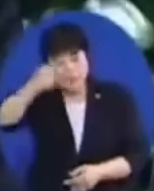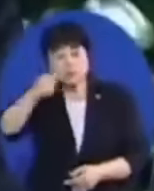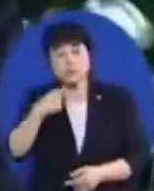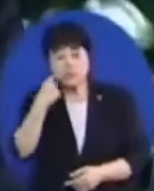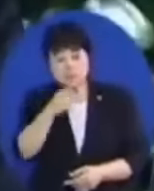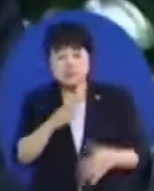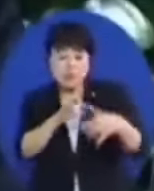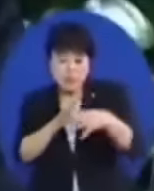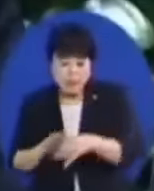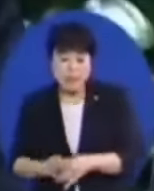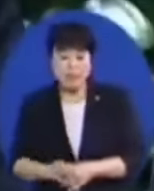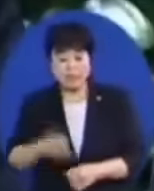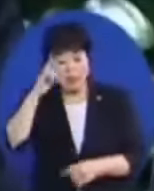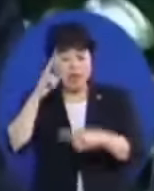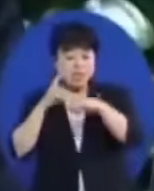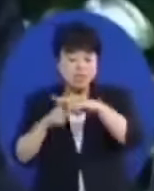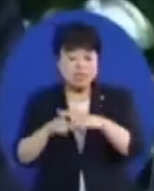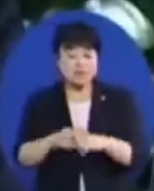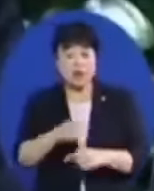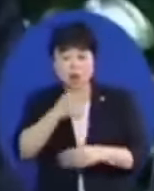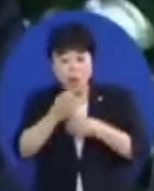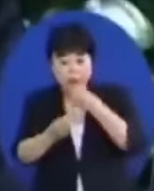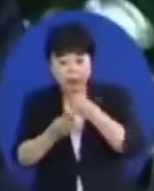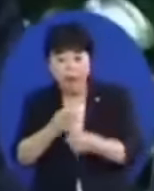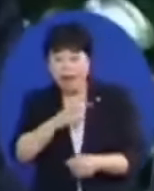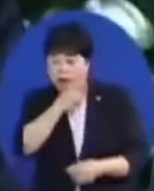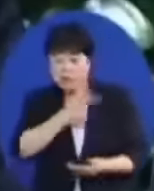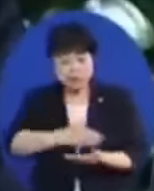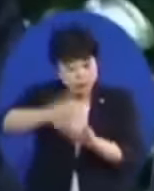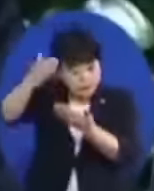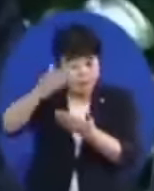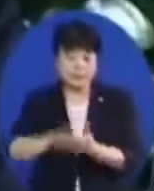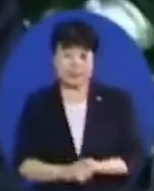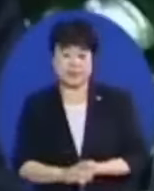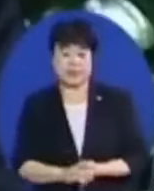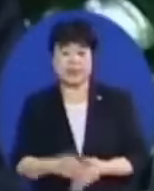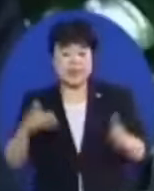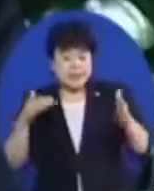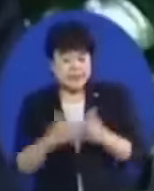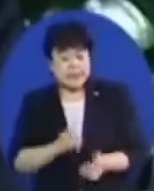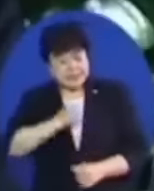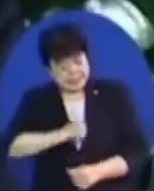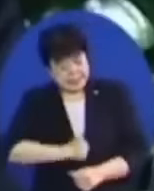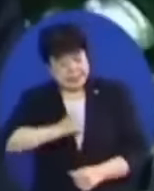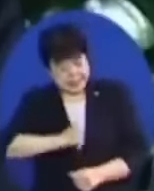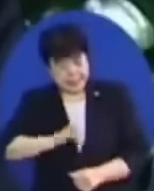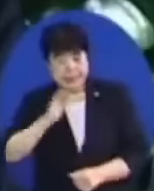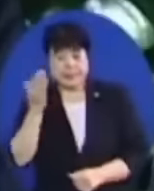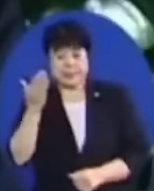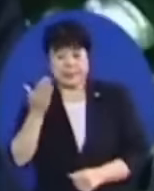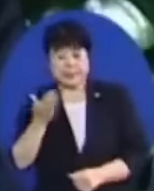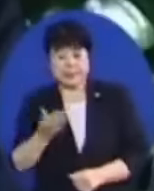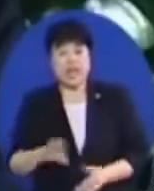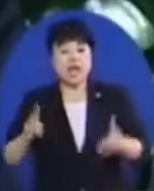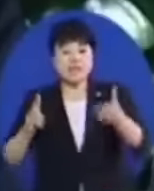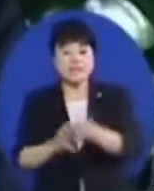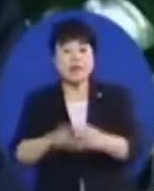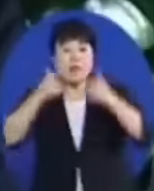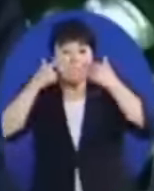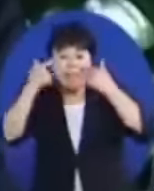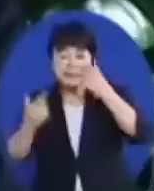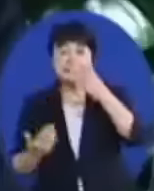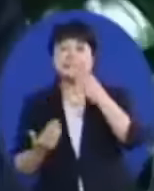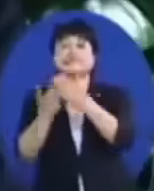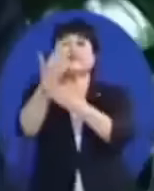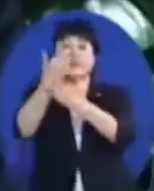입술로 계속 긍정적인 고백을 하면서 의심을 물리쳐야 합니다. 그리고 끝까지 인내해야 하는 것입니다. 그러면 기적은 반드시